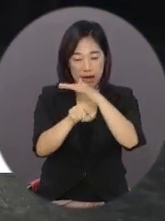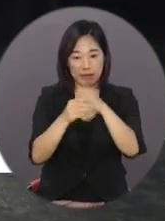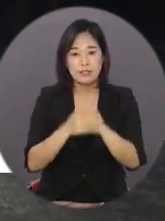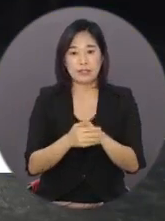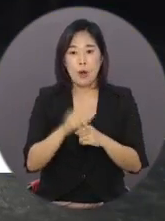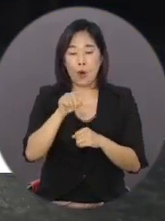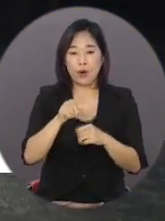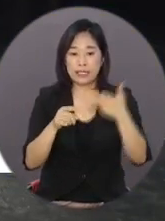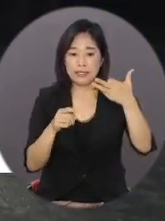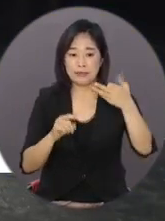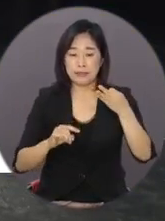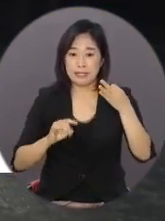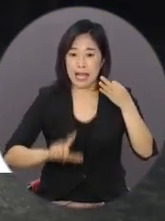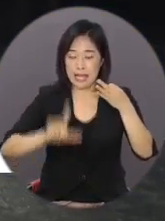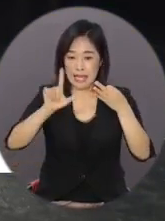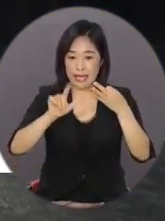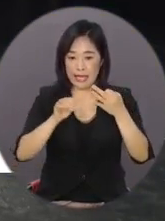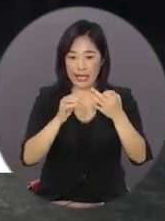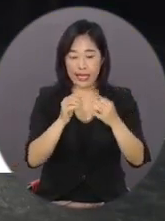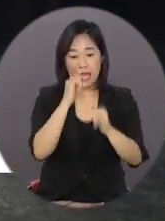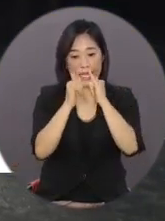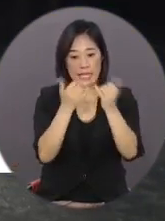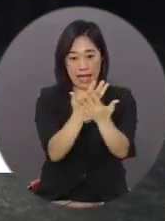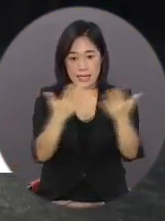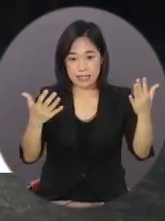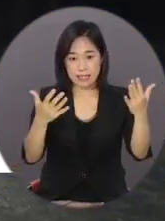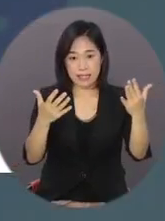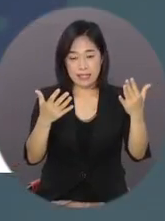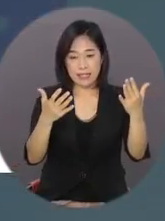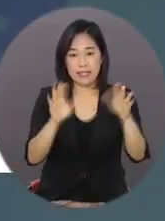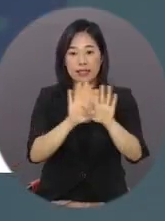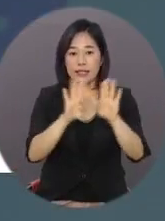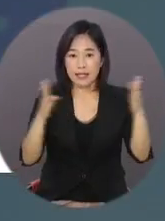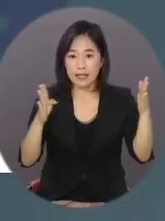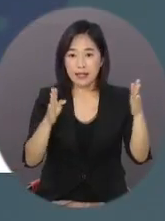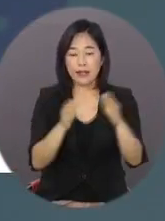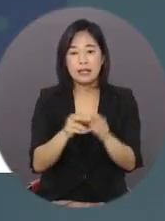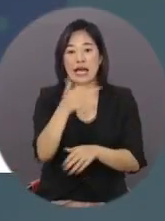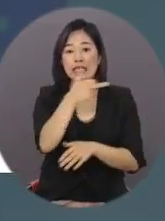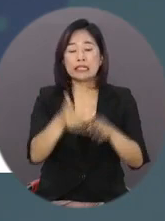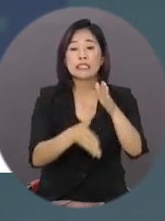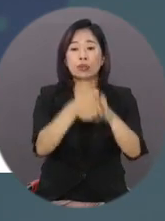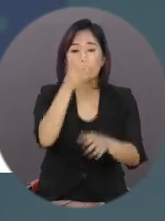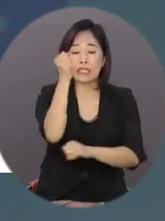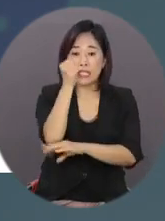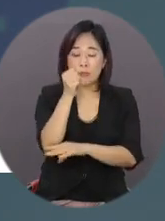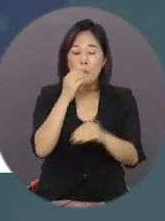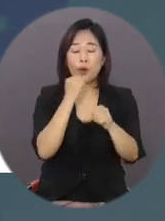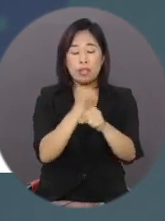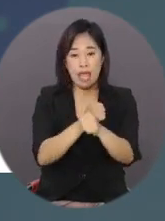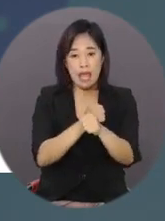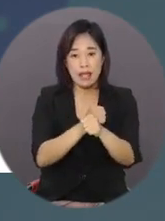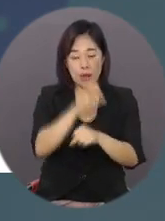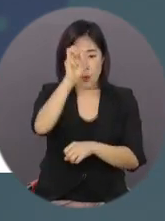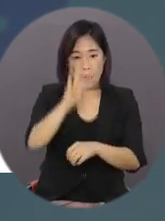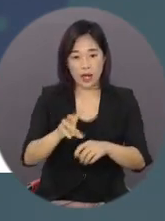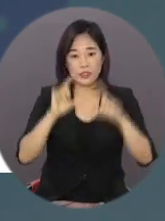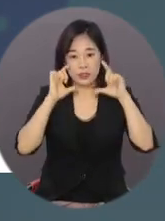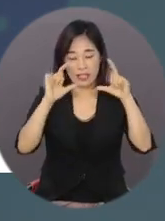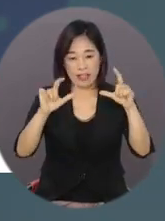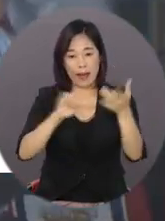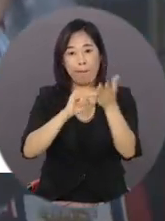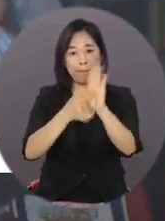오는 14일 광주에서 기자회견을 열어 호남권 메가시티 구상을 골자로 한 광주 선언을 발표할